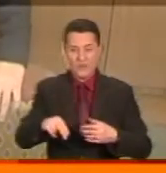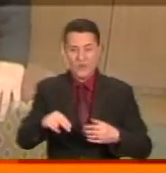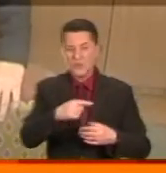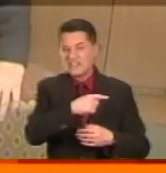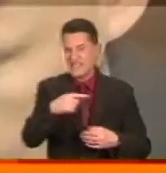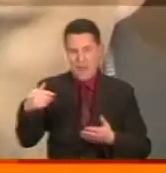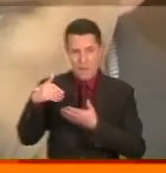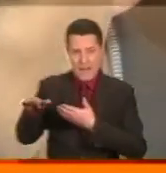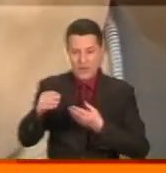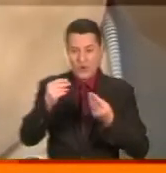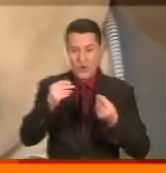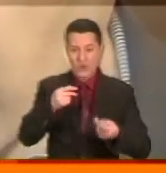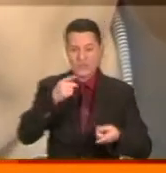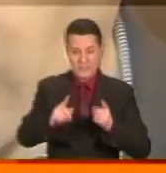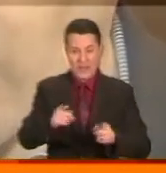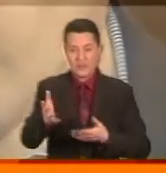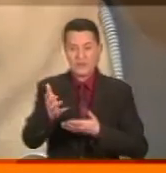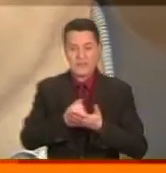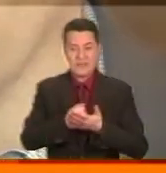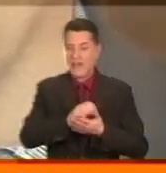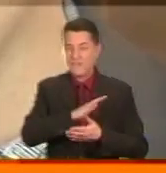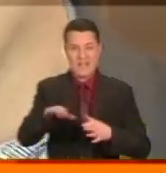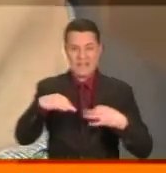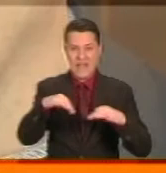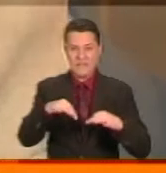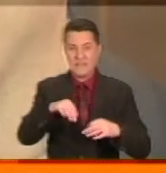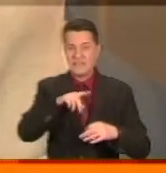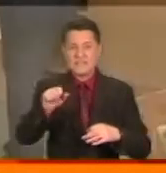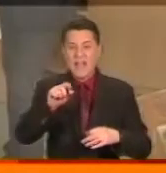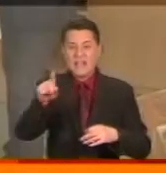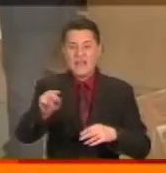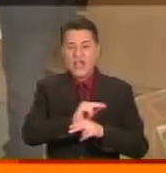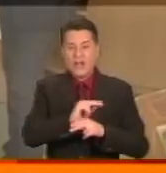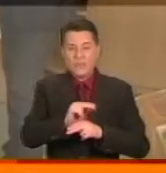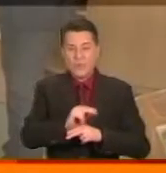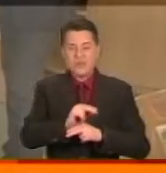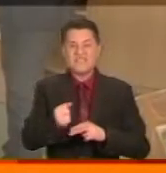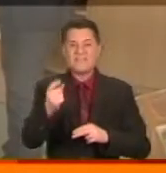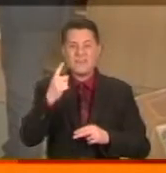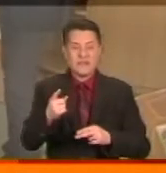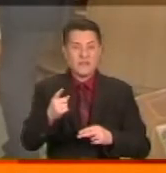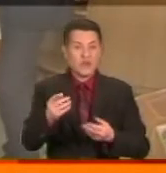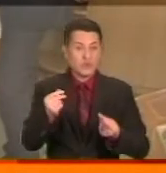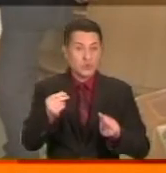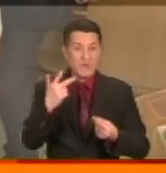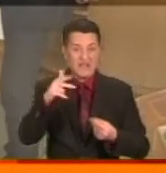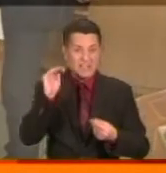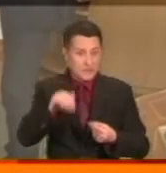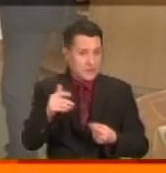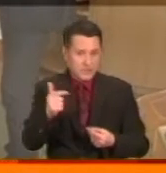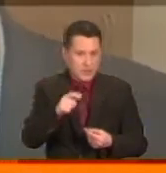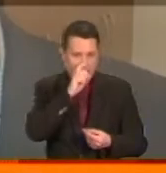заперечує. Мовляв, гроші й справді дістав, але не за автівку, а за її ремонт. Та й звідки взялася сума 30 тисяч гривень,